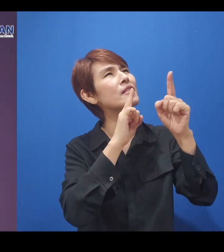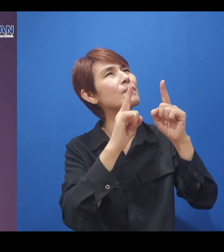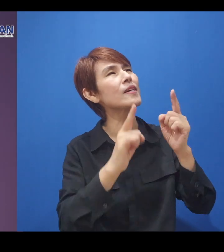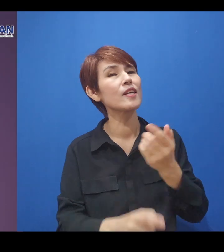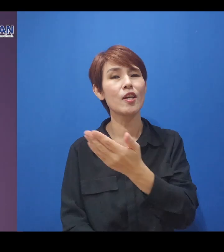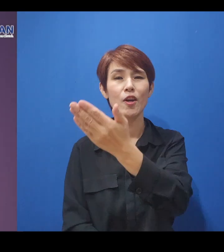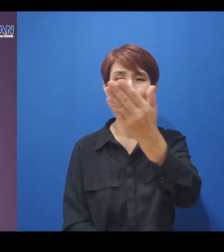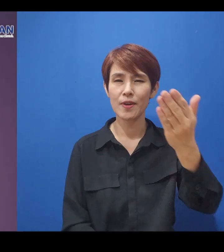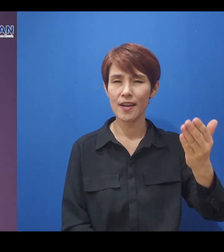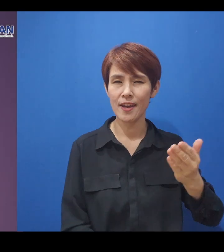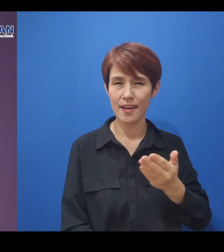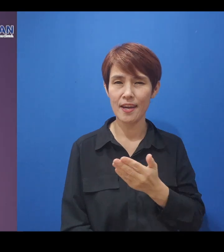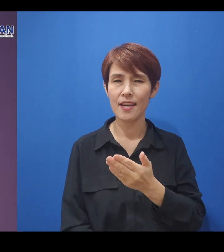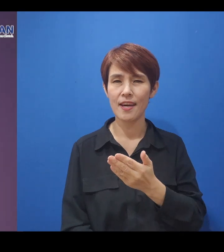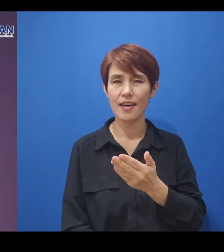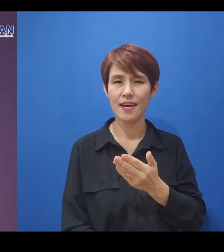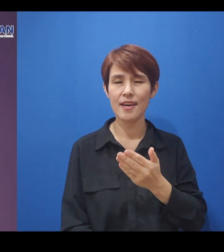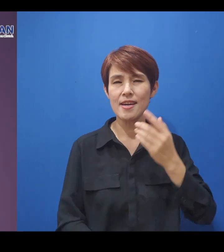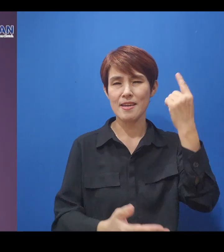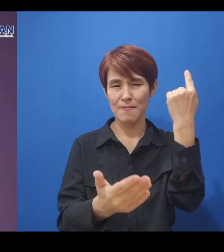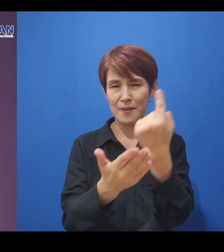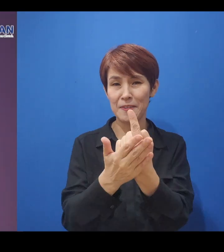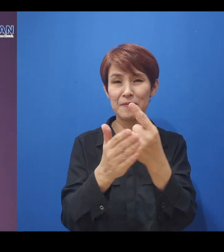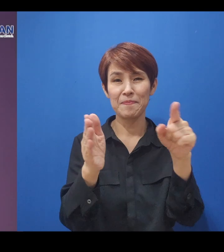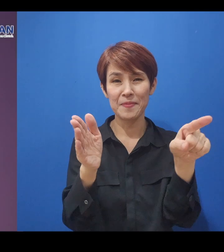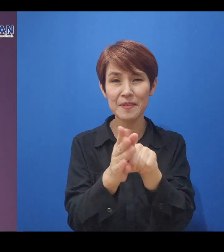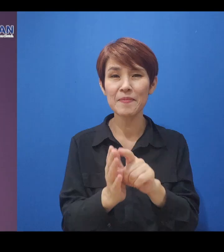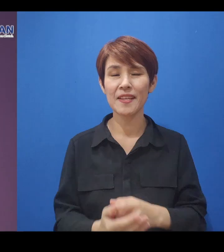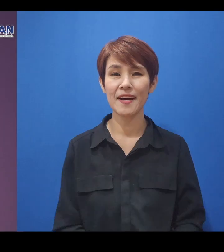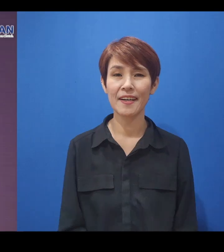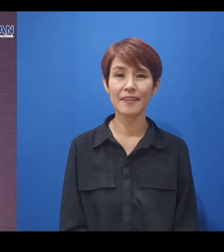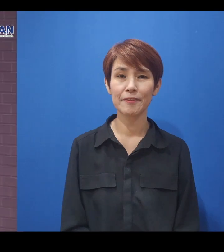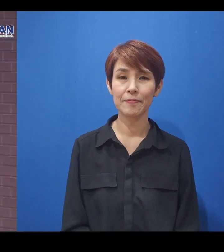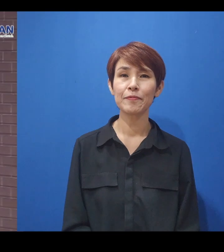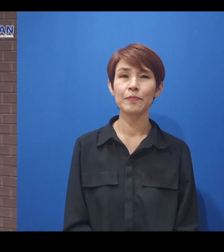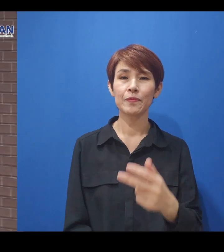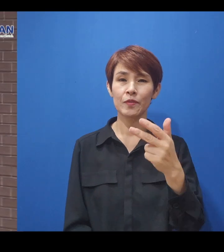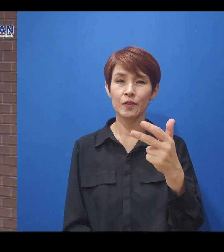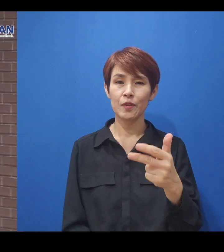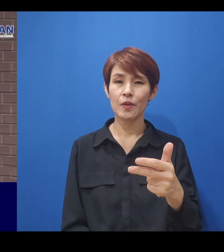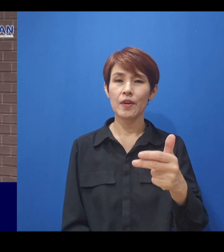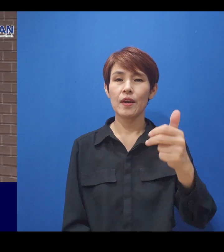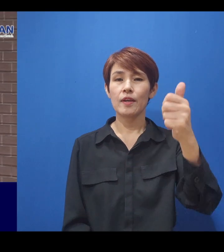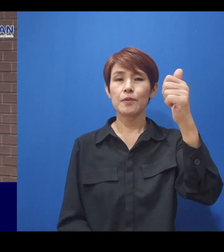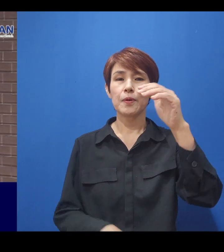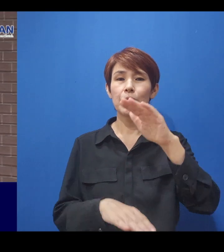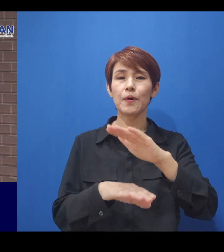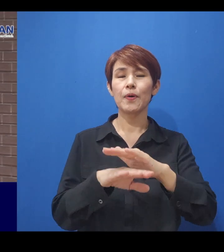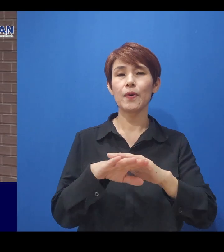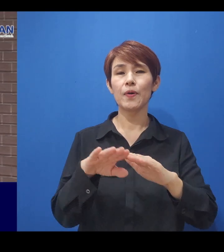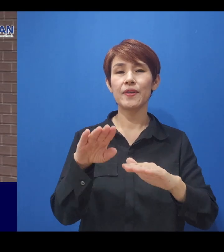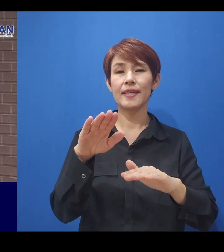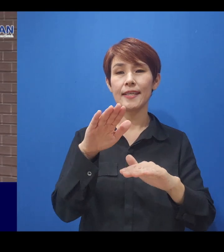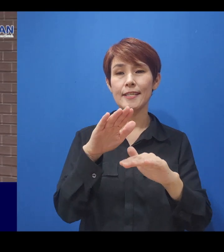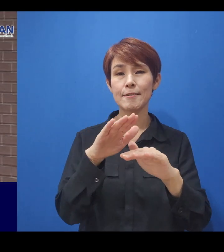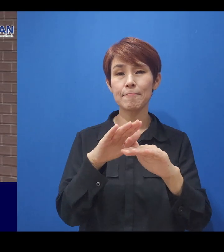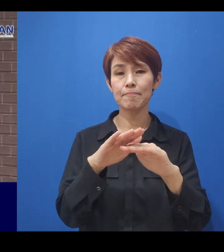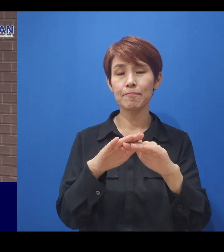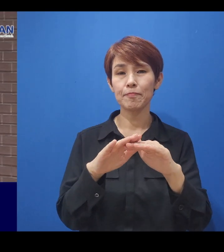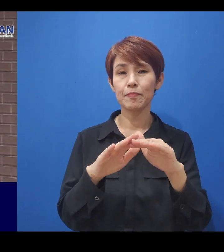여러분에게 강력하게 임할 줄 믿습니다. 주의 손이